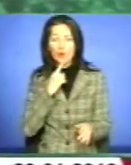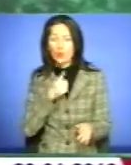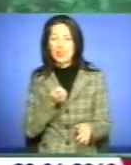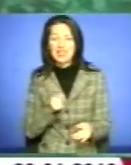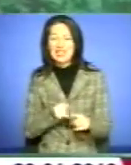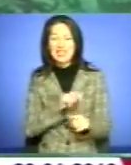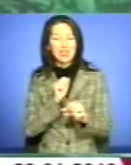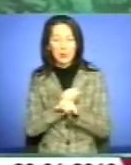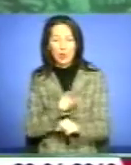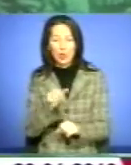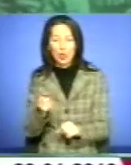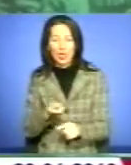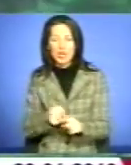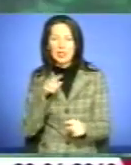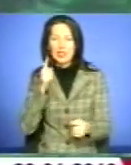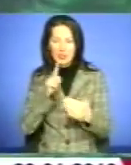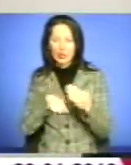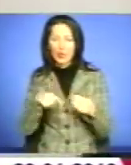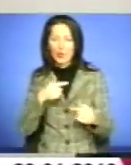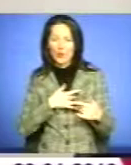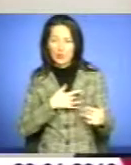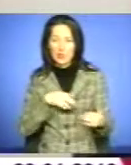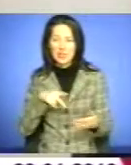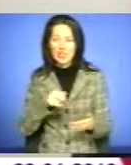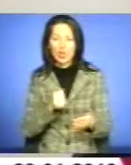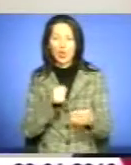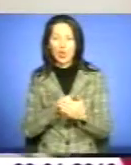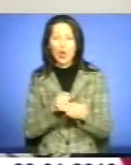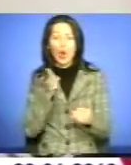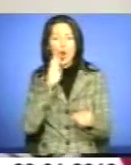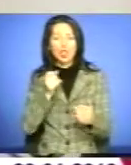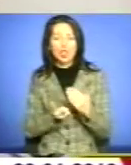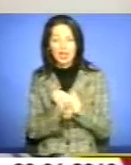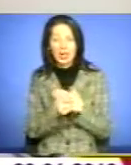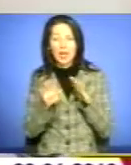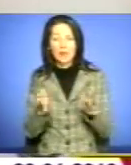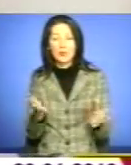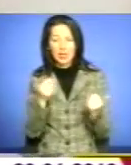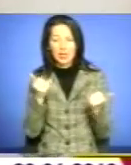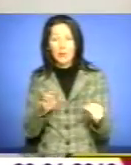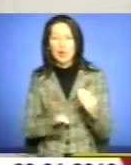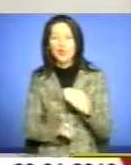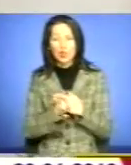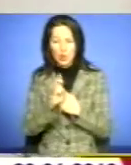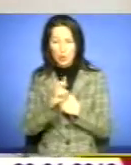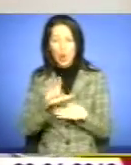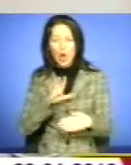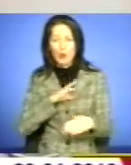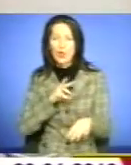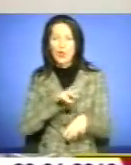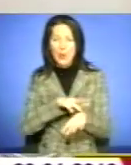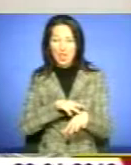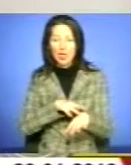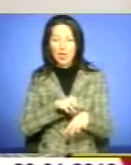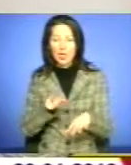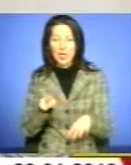які з вірою у серці йшли до джерела. На місці, де тепер собор, були міліціонери, вони